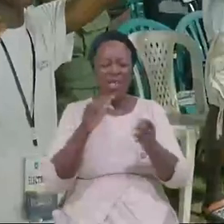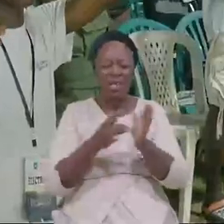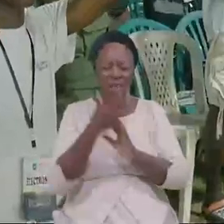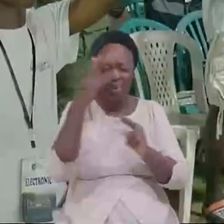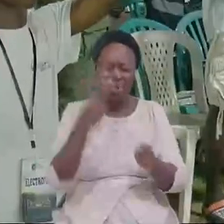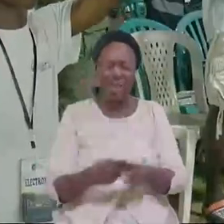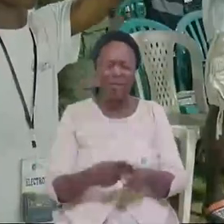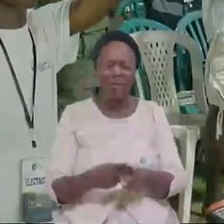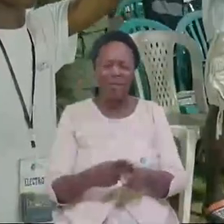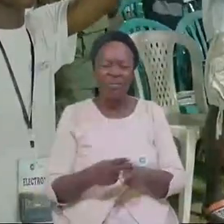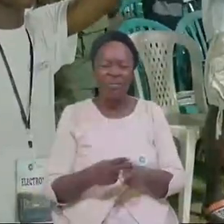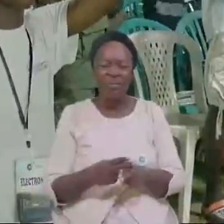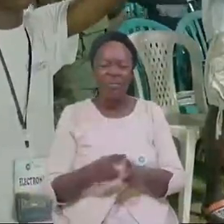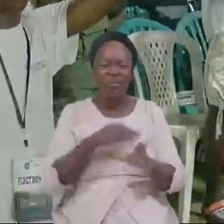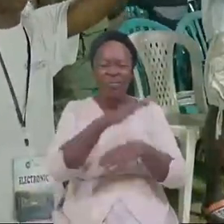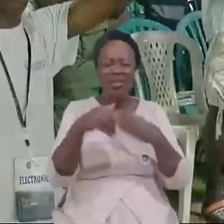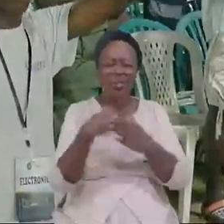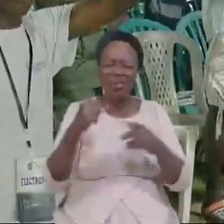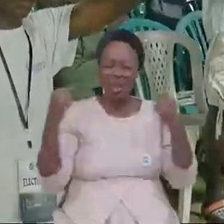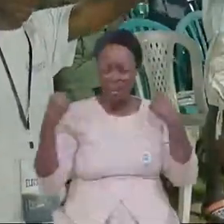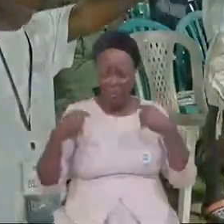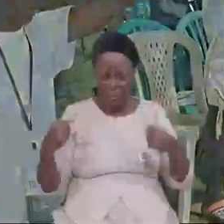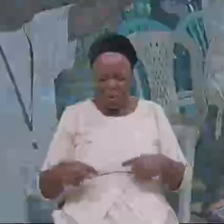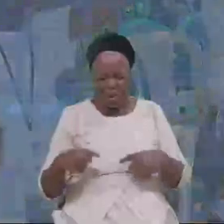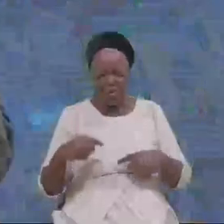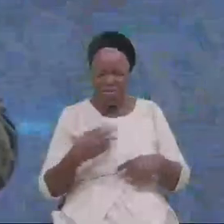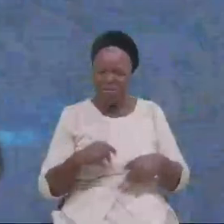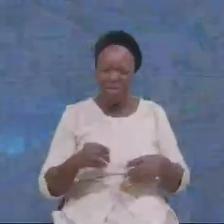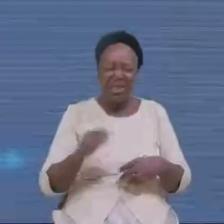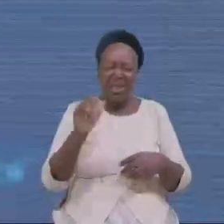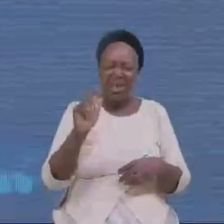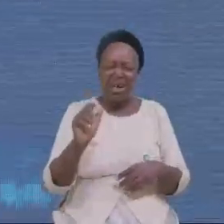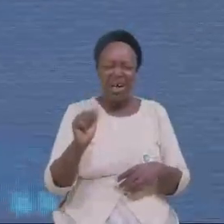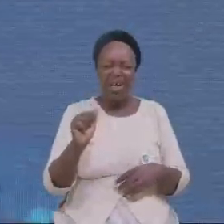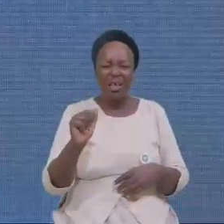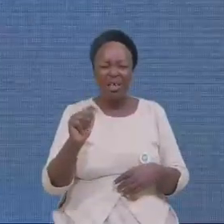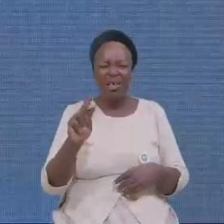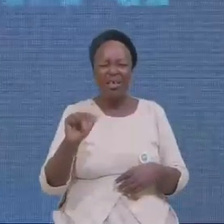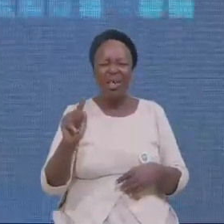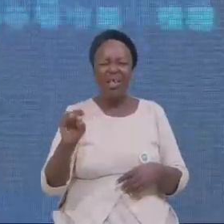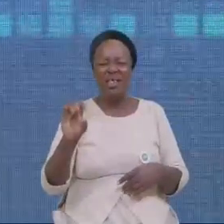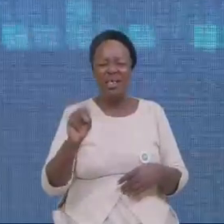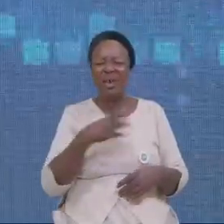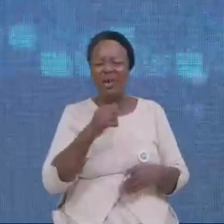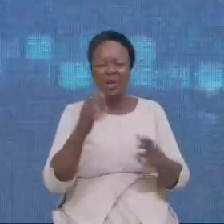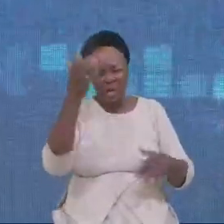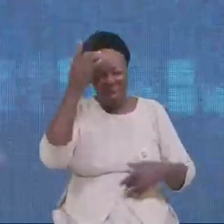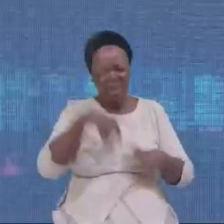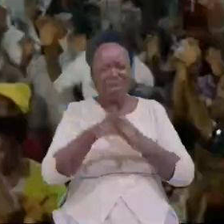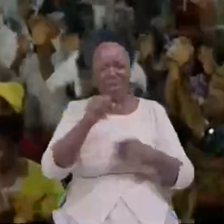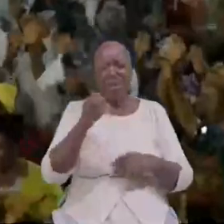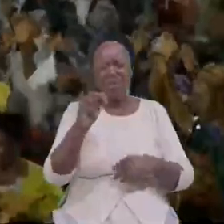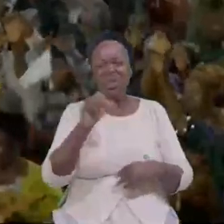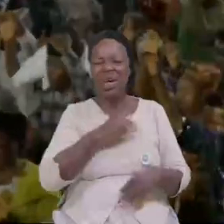Jésus. Toutes les douleurs des arthrites, les raideurs dans les jointures, je vous